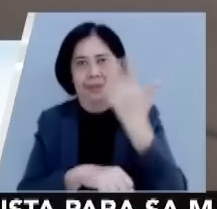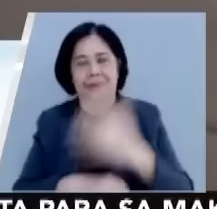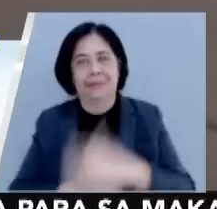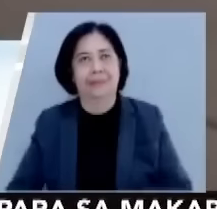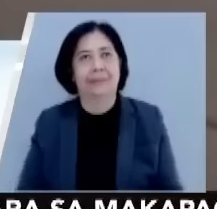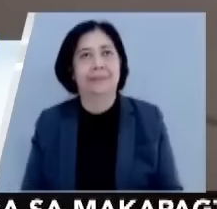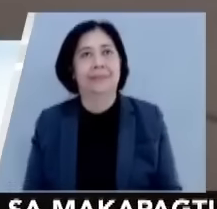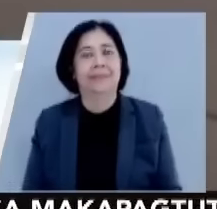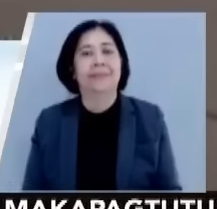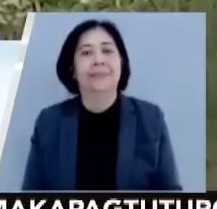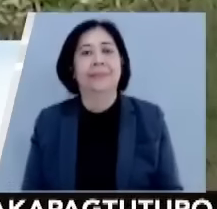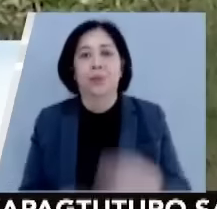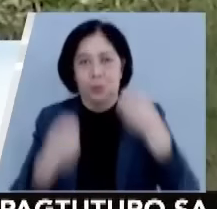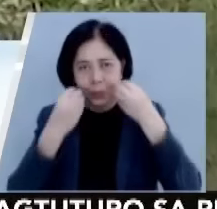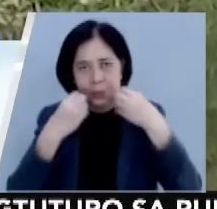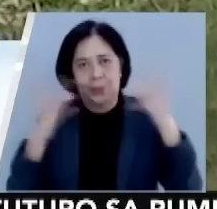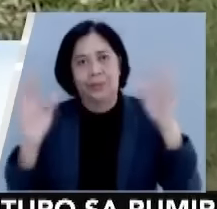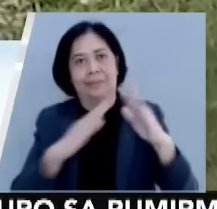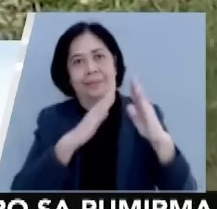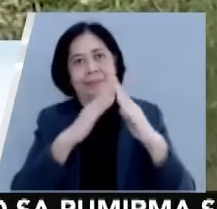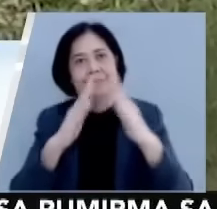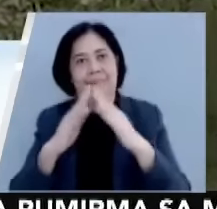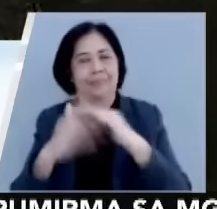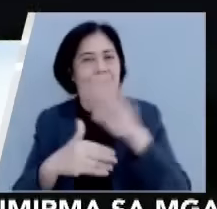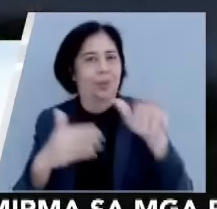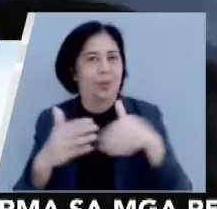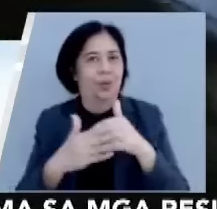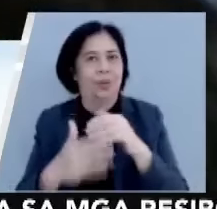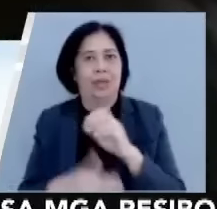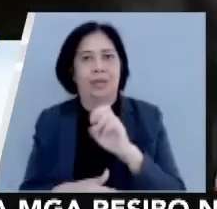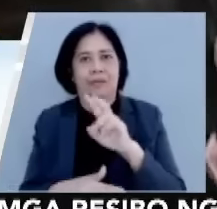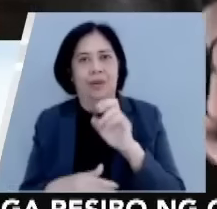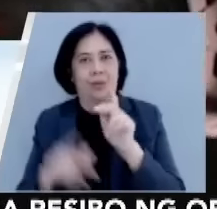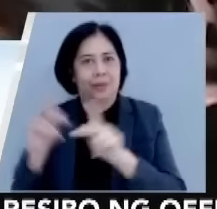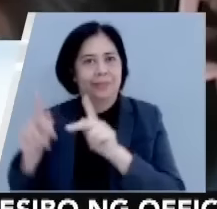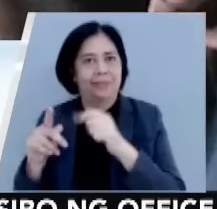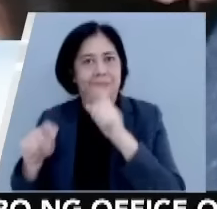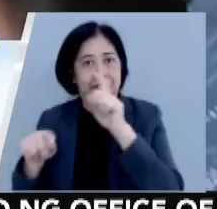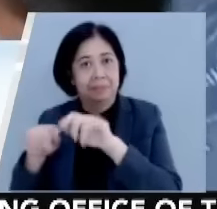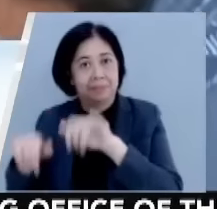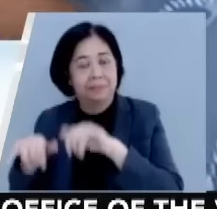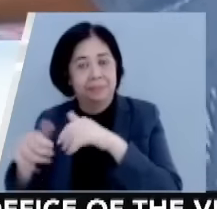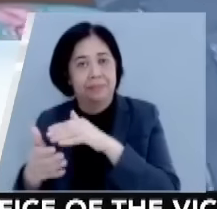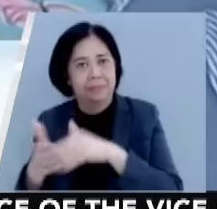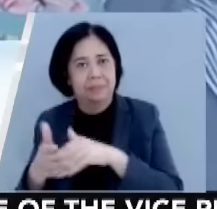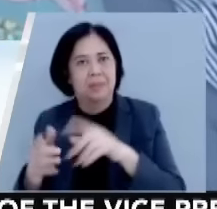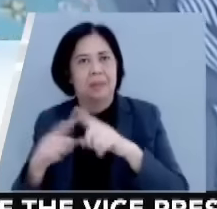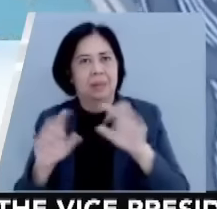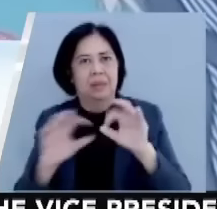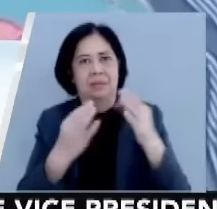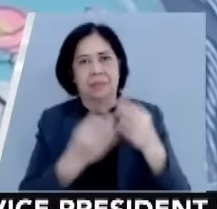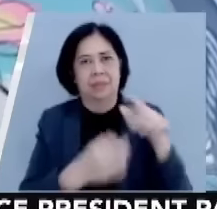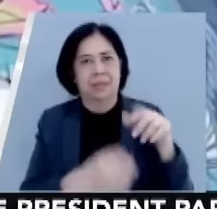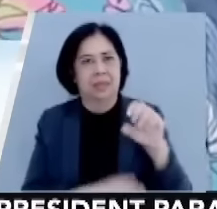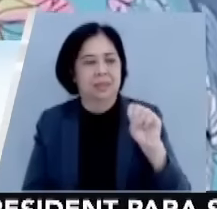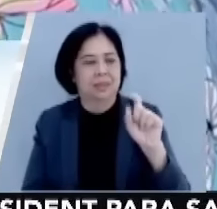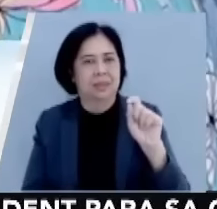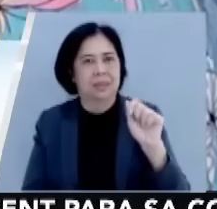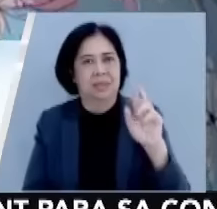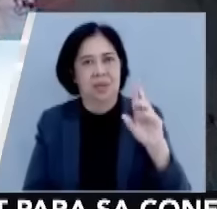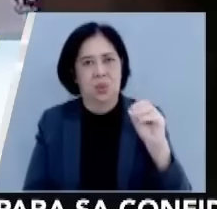Nakauwi na sa kanilang bahay ang lahat ng evacuees. Pero ang pamilya Santa Rosa may pinagdaraanan pa